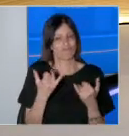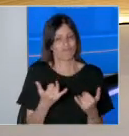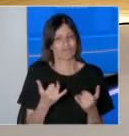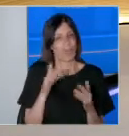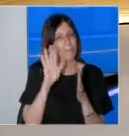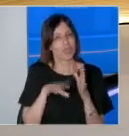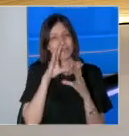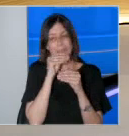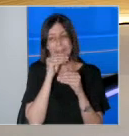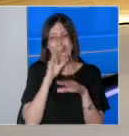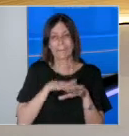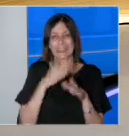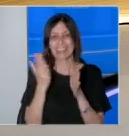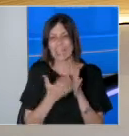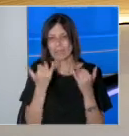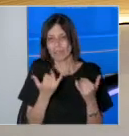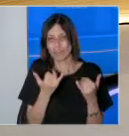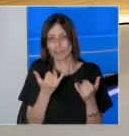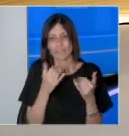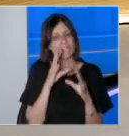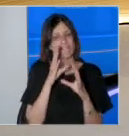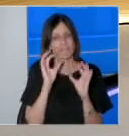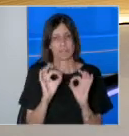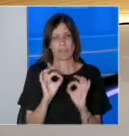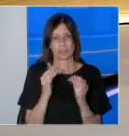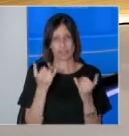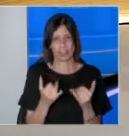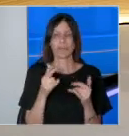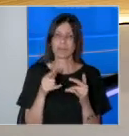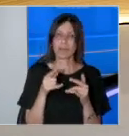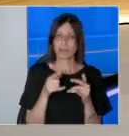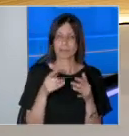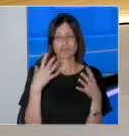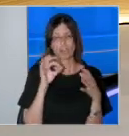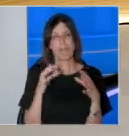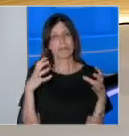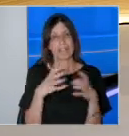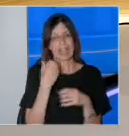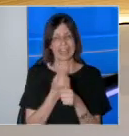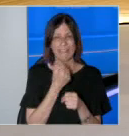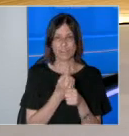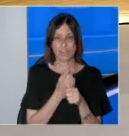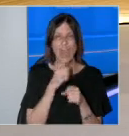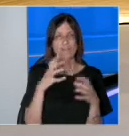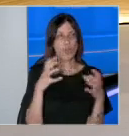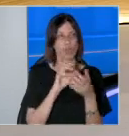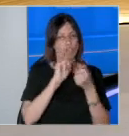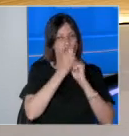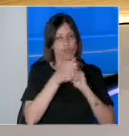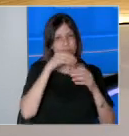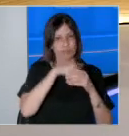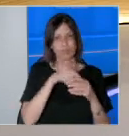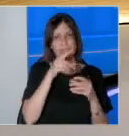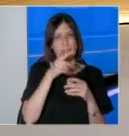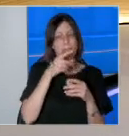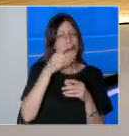מדברים על תיקים כרגע בציר הזה של מפלגת העבודה וגוש השינוי, מי שמרכיב אותו בנט ולפיד,